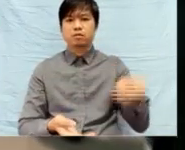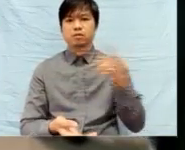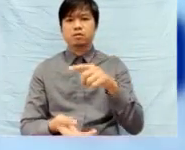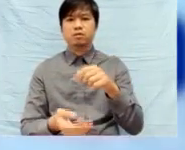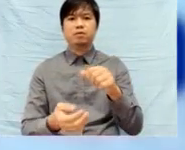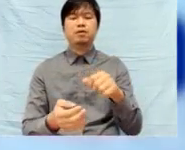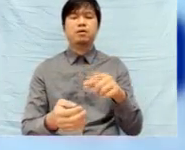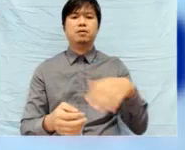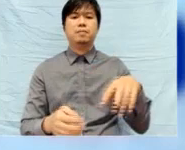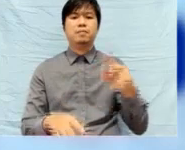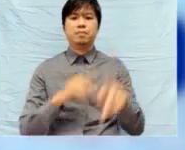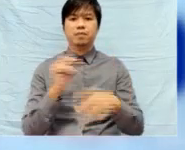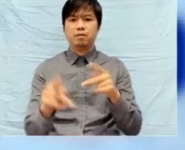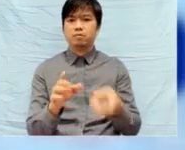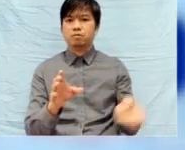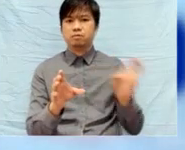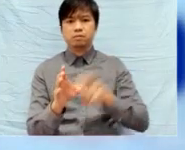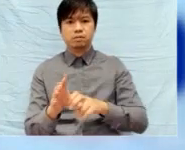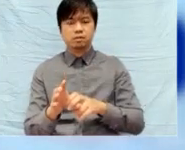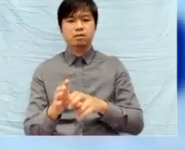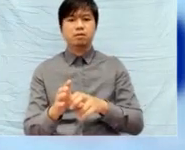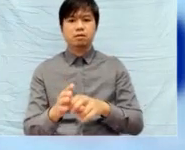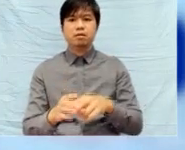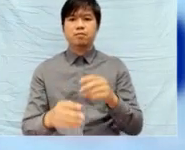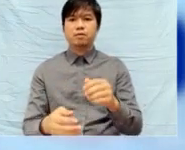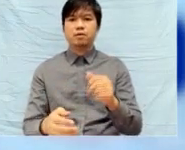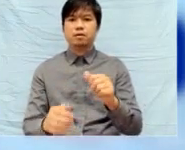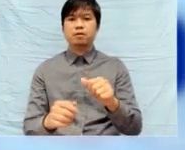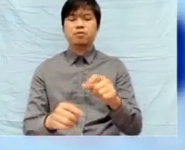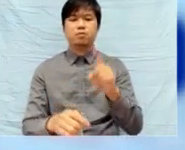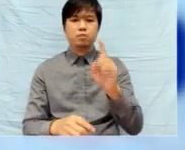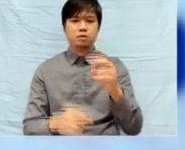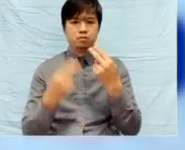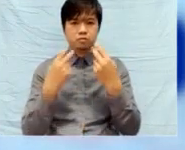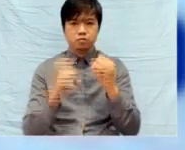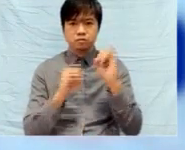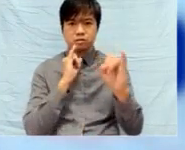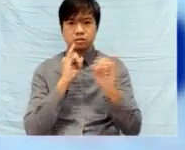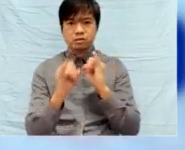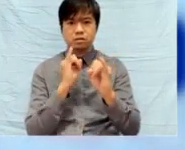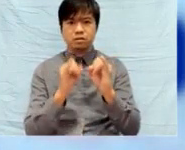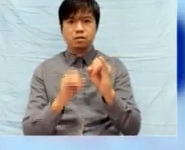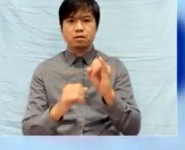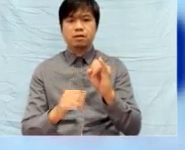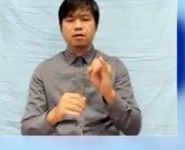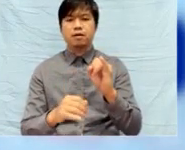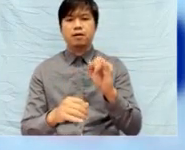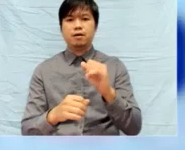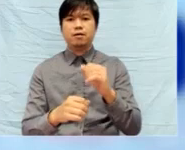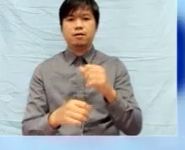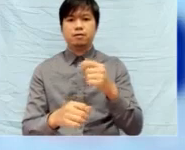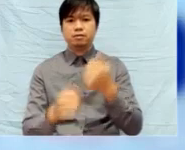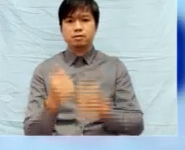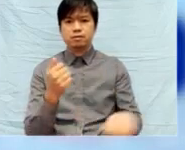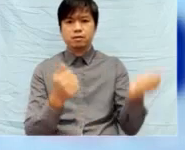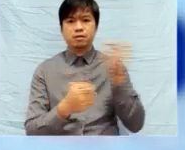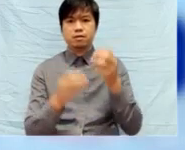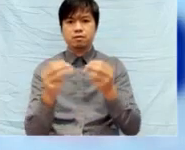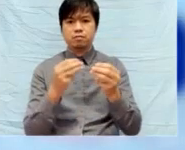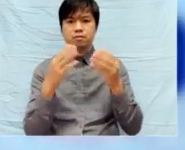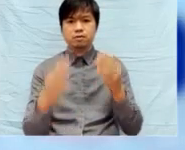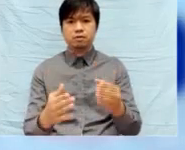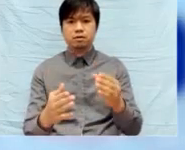stranded. Sa programang agenda ng One News, sinabi ni Manila International Airport Authority General Manager Cesar Chong